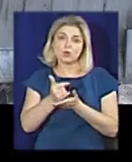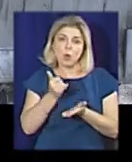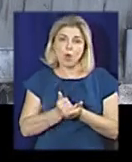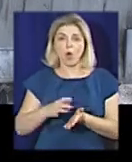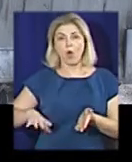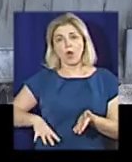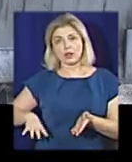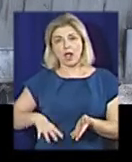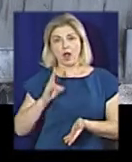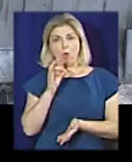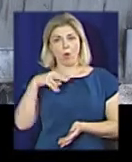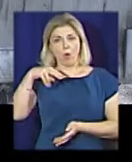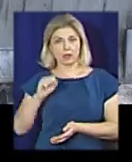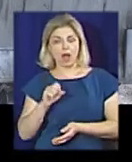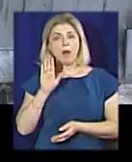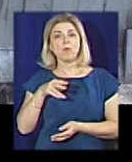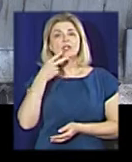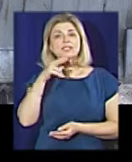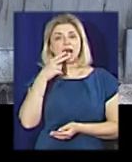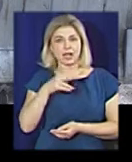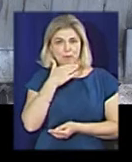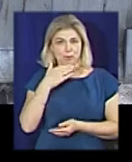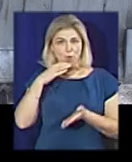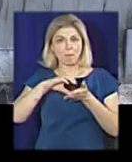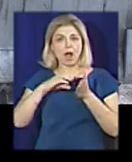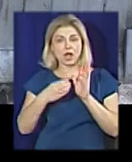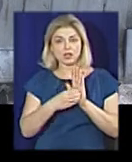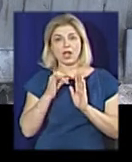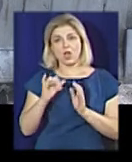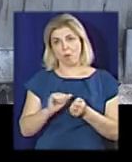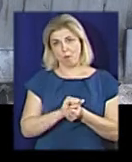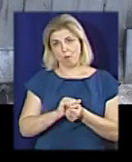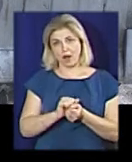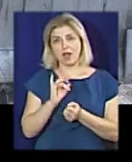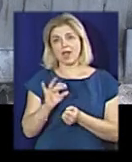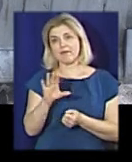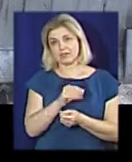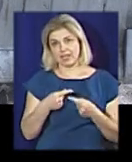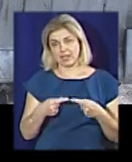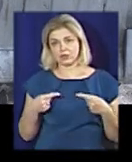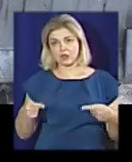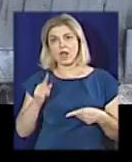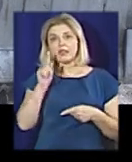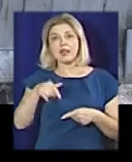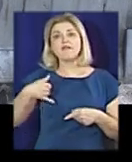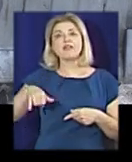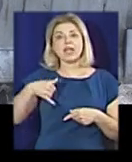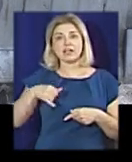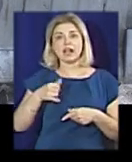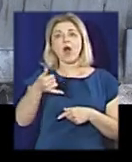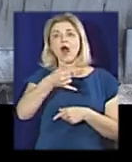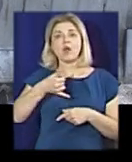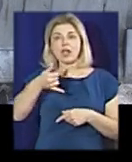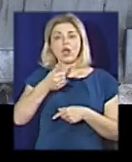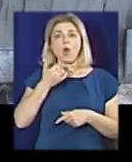з-під кока-коли. Потім від сигарет дуже багато пачок, ну і, звичайно, бумаги та все інше. Навіть відра з олією. Відходи олії,